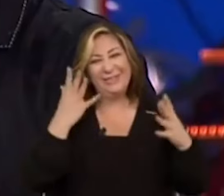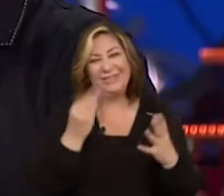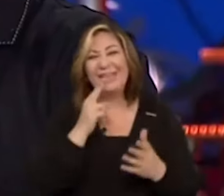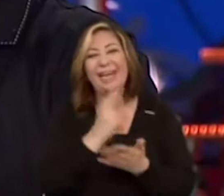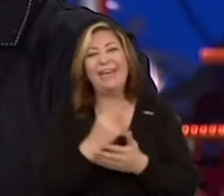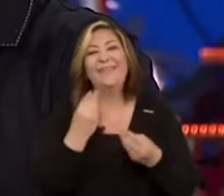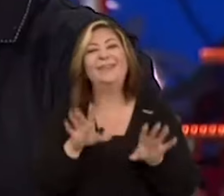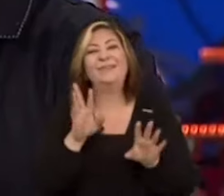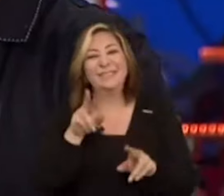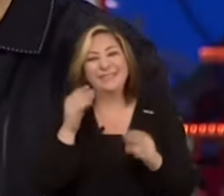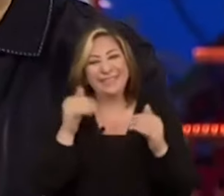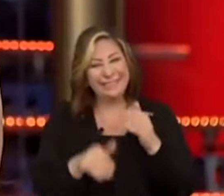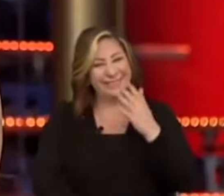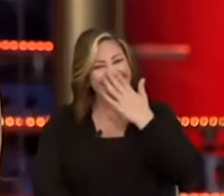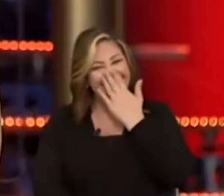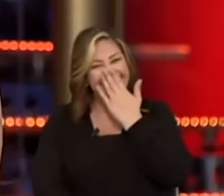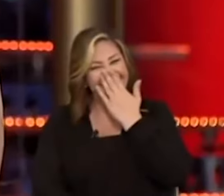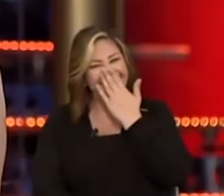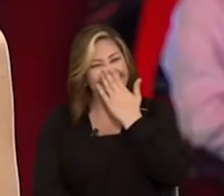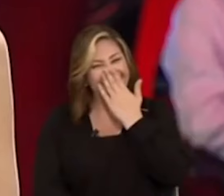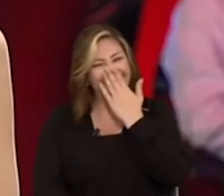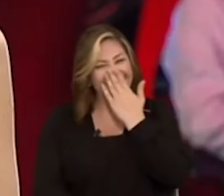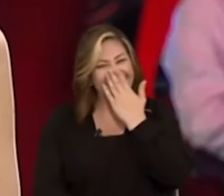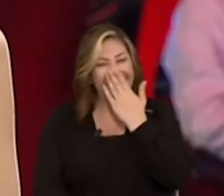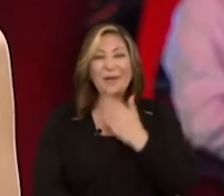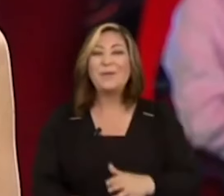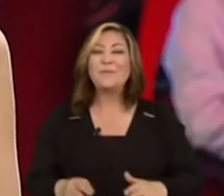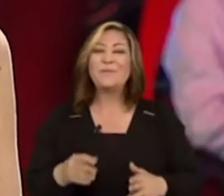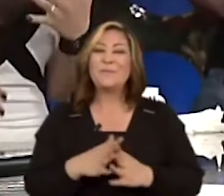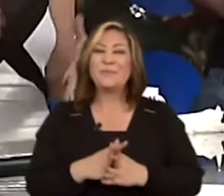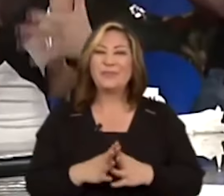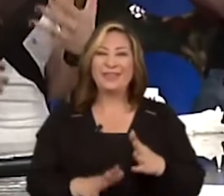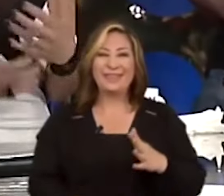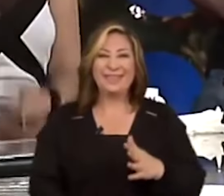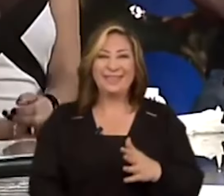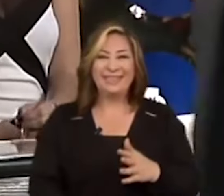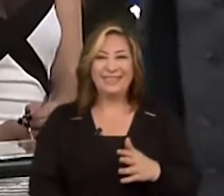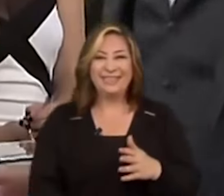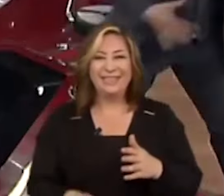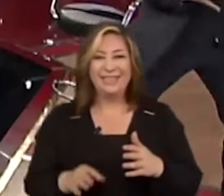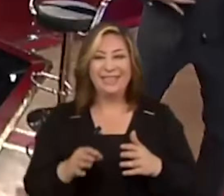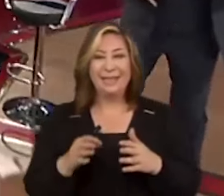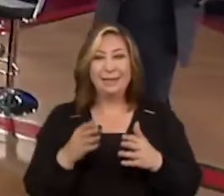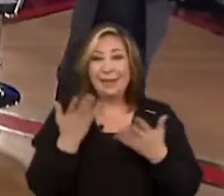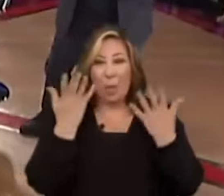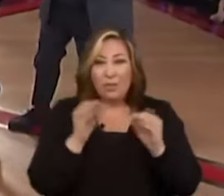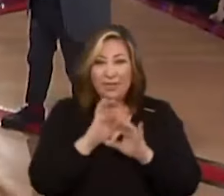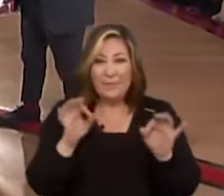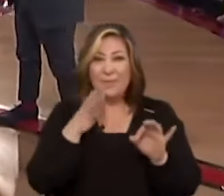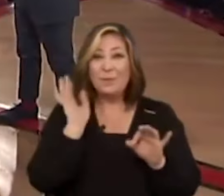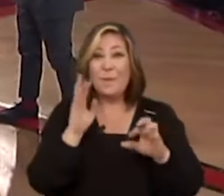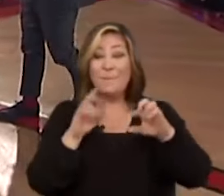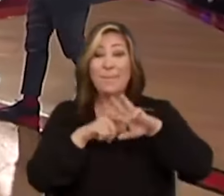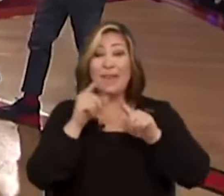karar verememişsin gibi geldi bana. Arada kalmış. Vallahi. Arada kaldı. Yani ne oldu arada. Tam belli Pelin değil. Çok iyi